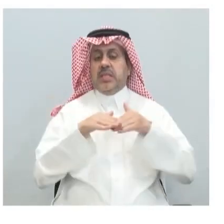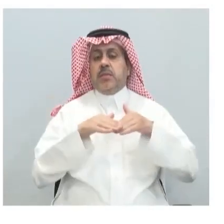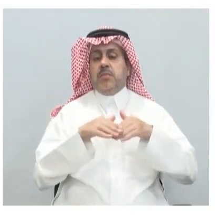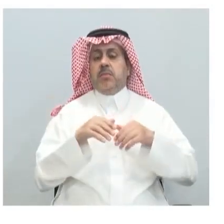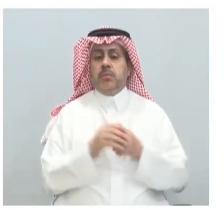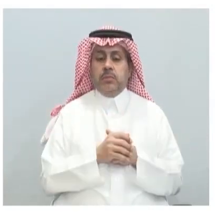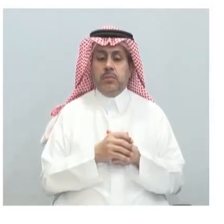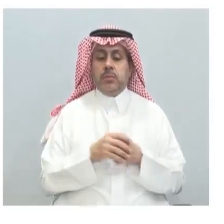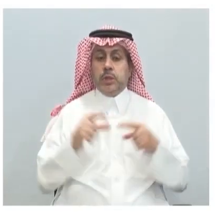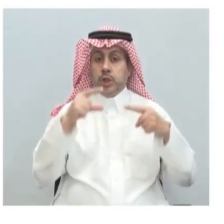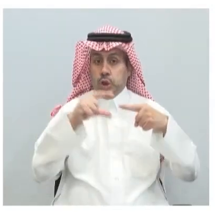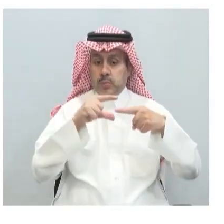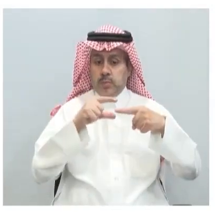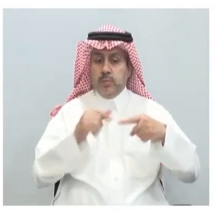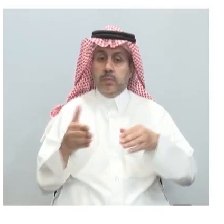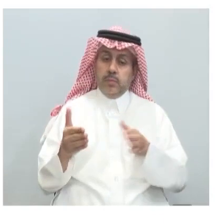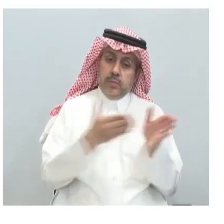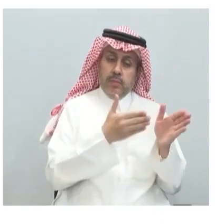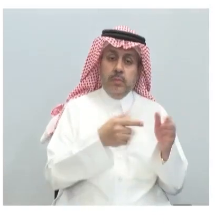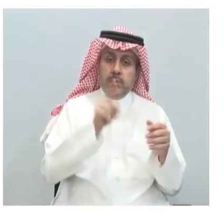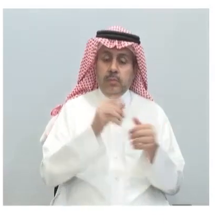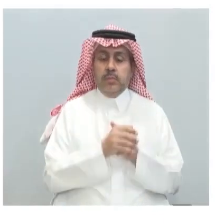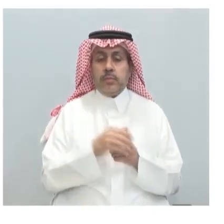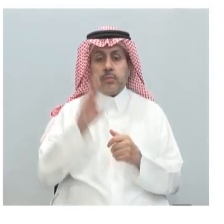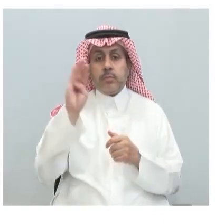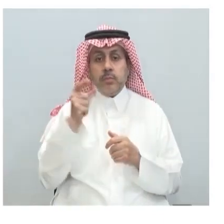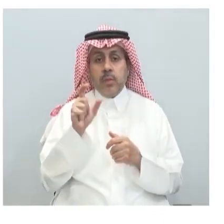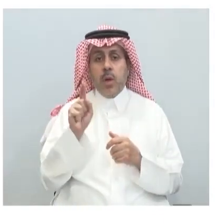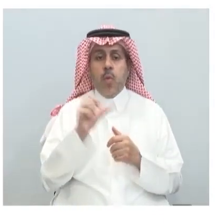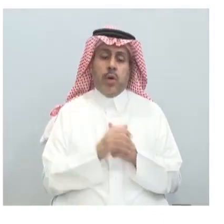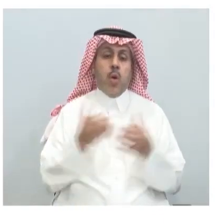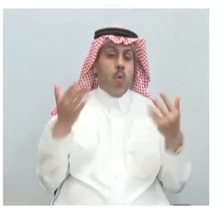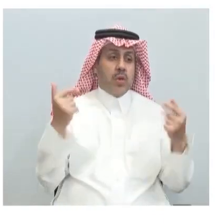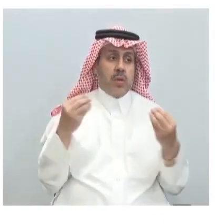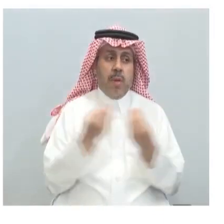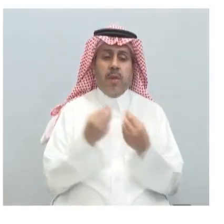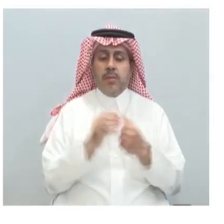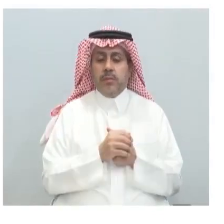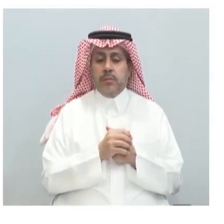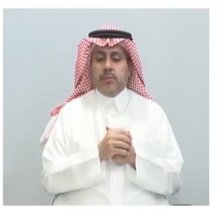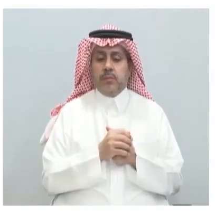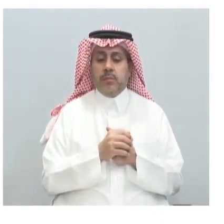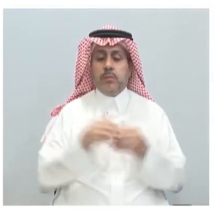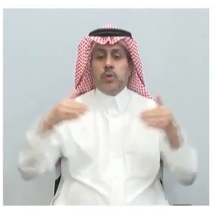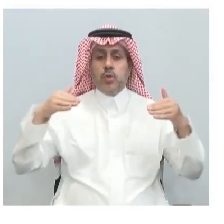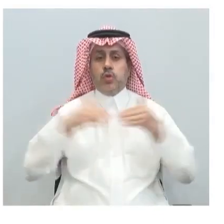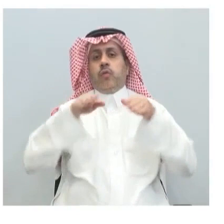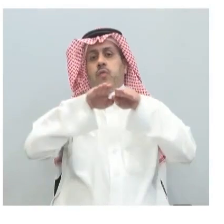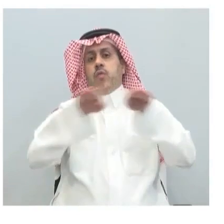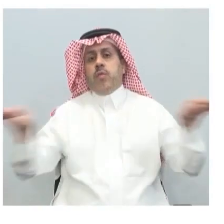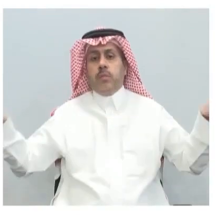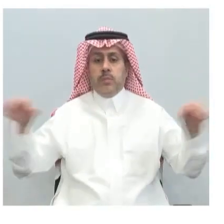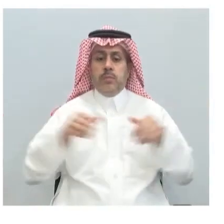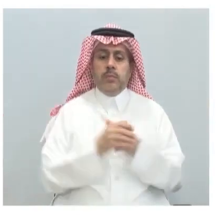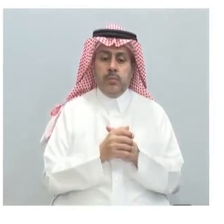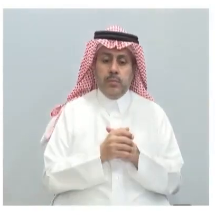لاحظ الاتجاه صحيح كربون واكسجين لكن حصل ارتداد